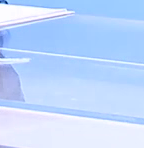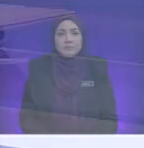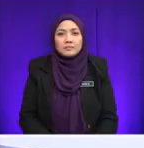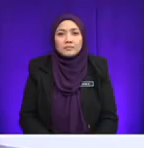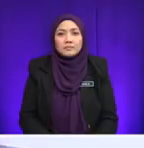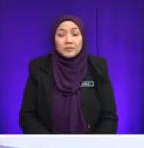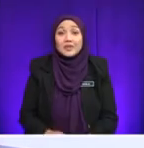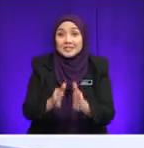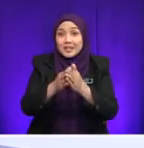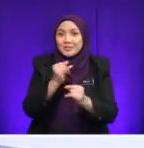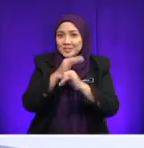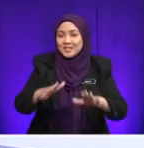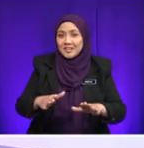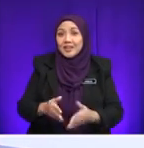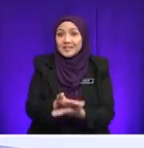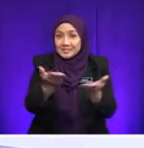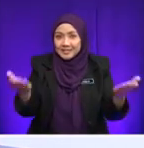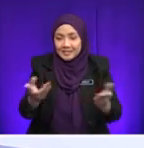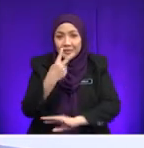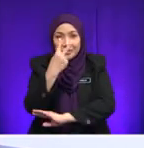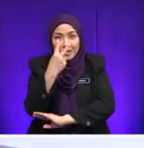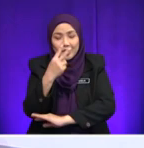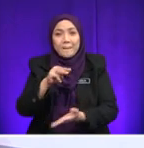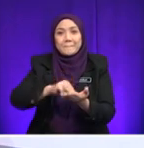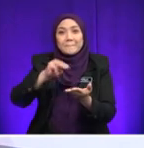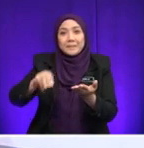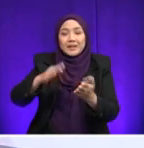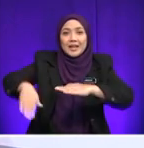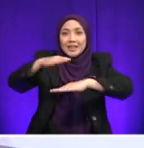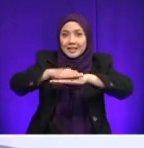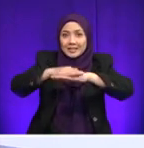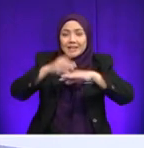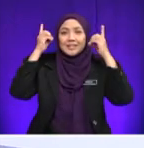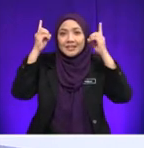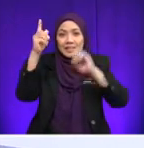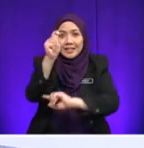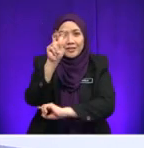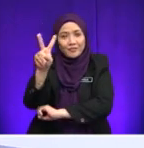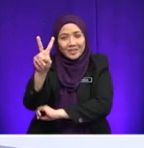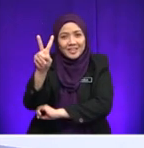salam sejahtera anda sedang menonton Menengah Atas di deskripsi episode